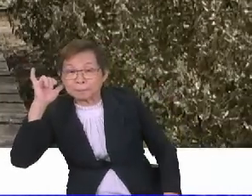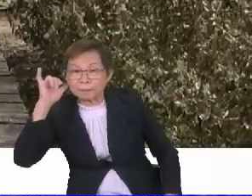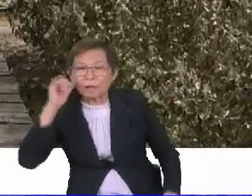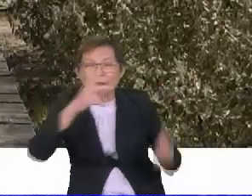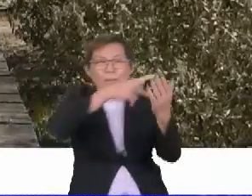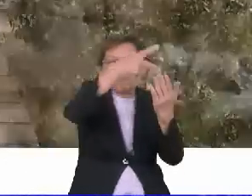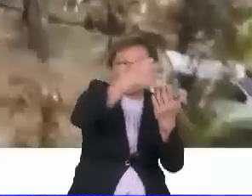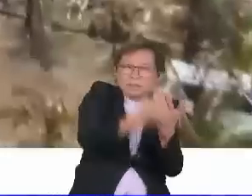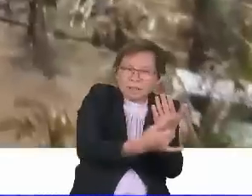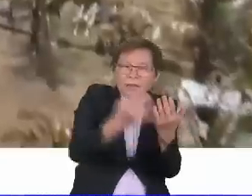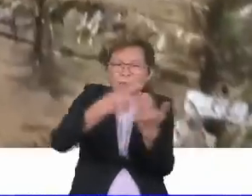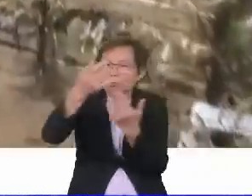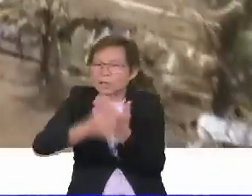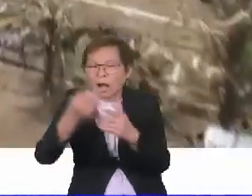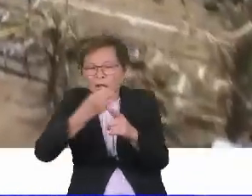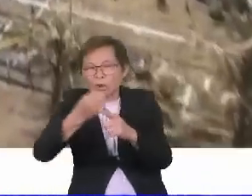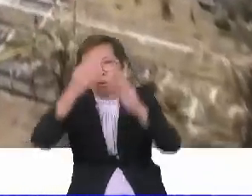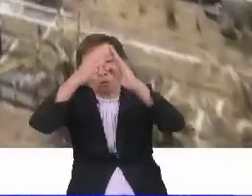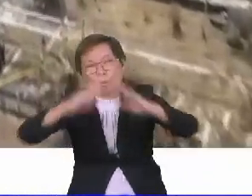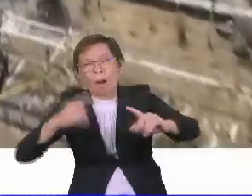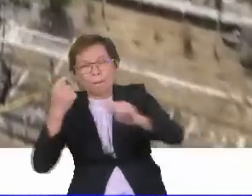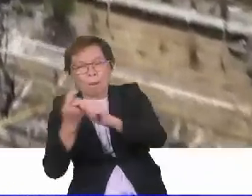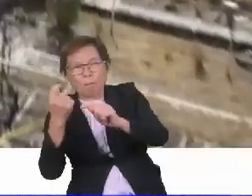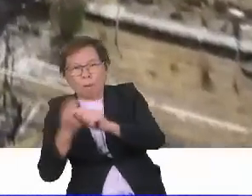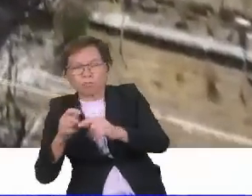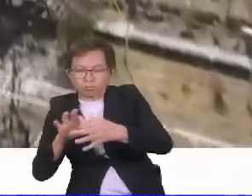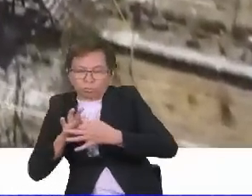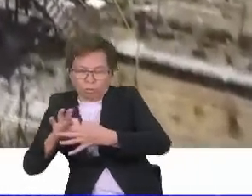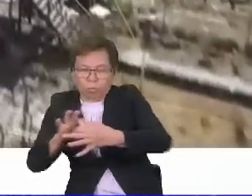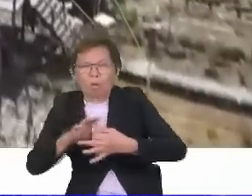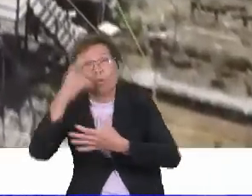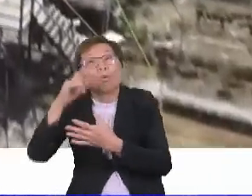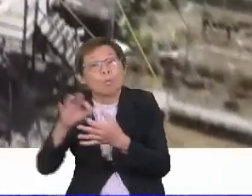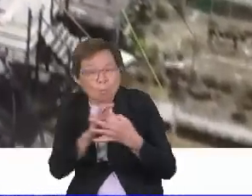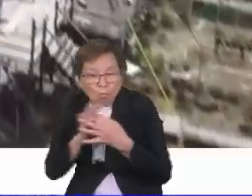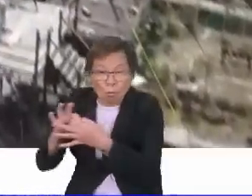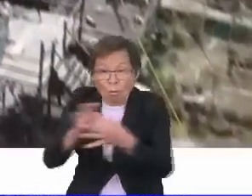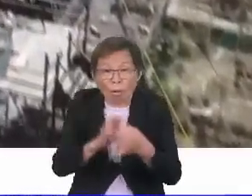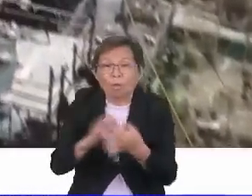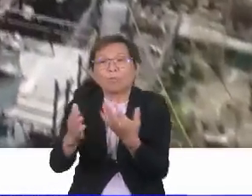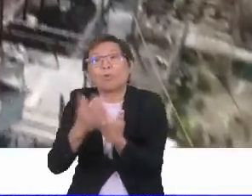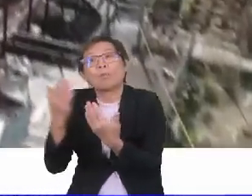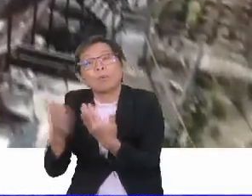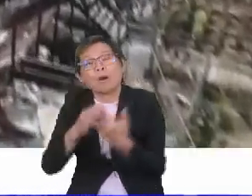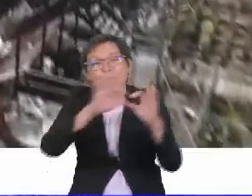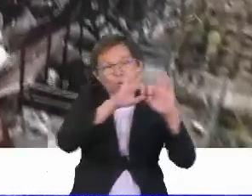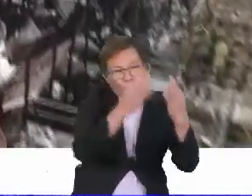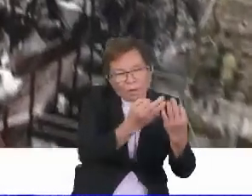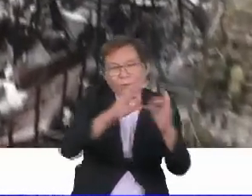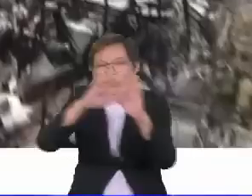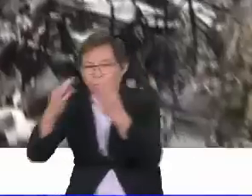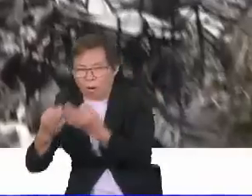Project ataupun rumah ini akan dibangunkan secara gotong royong untuk memudahkan Setiap keluarga itu membuat